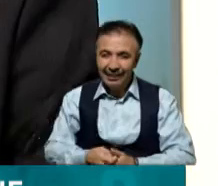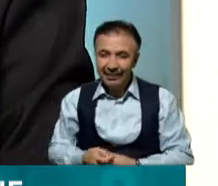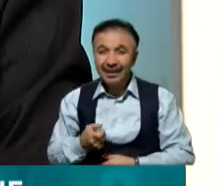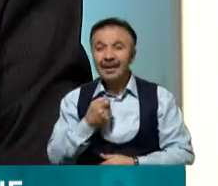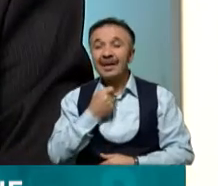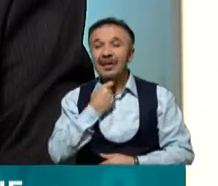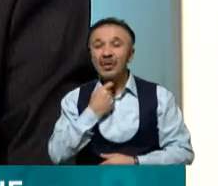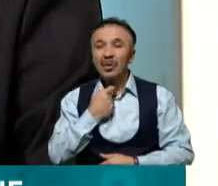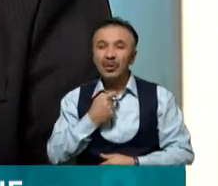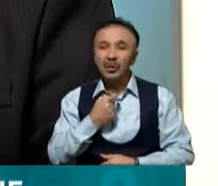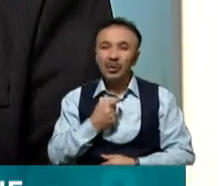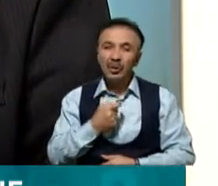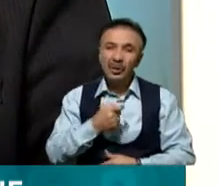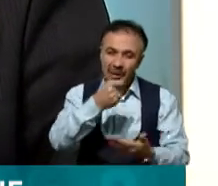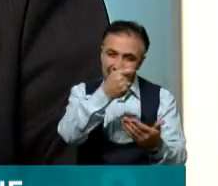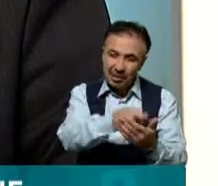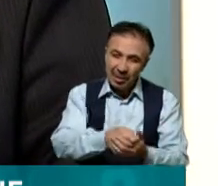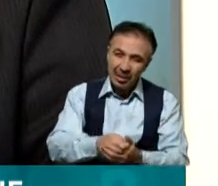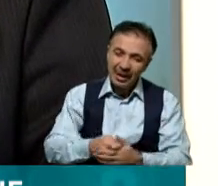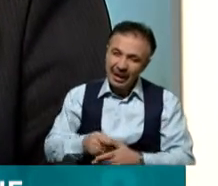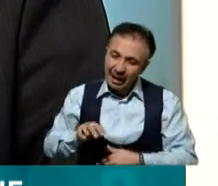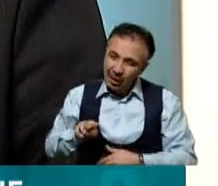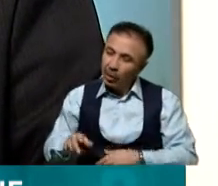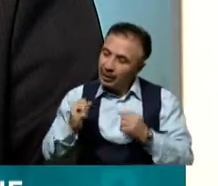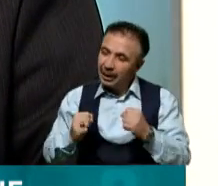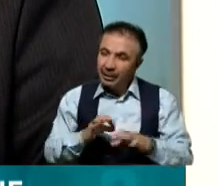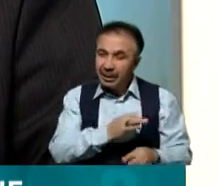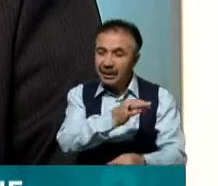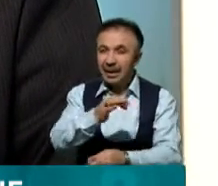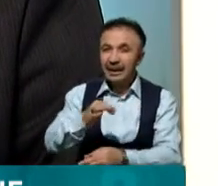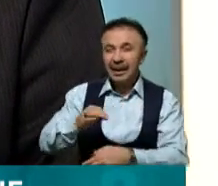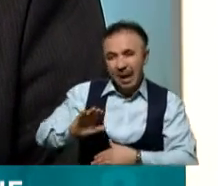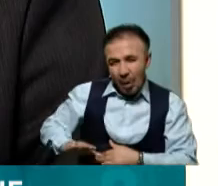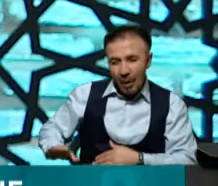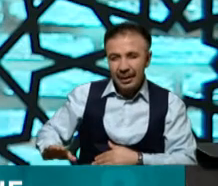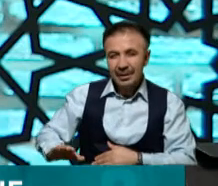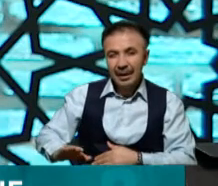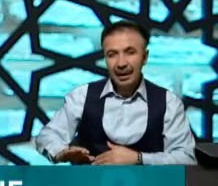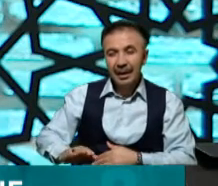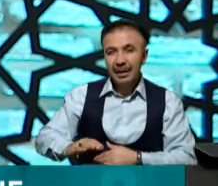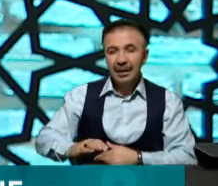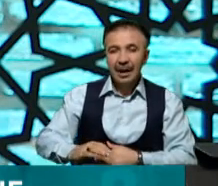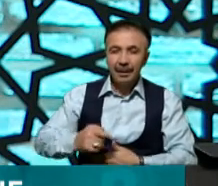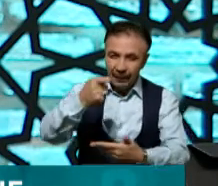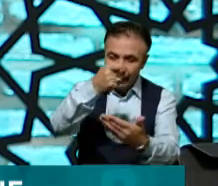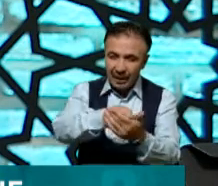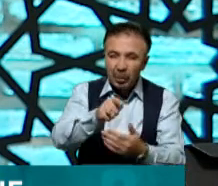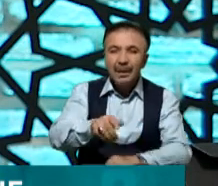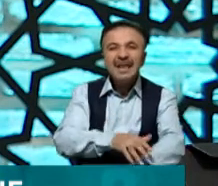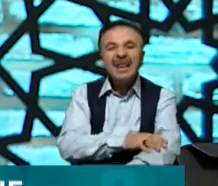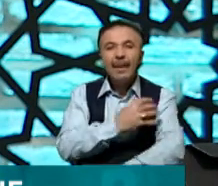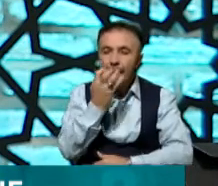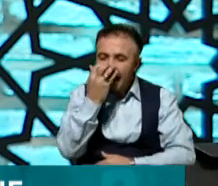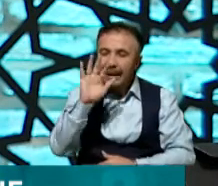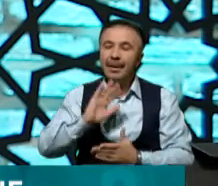yoksullara, talebelere, yolda kalmış insanlara verecek ve bundan da bir sevap beklemeden